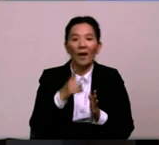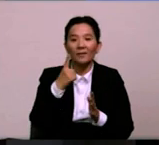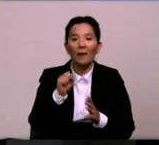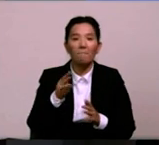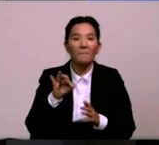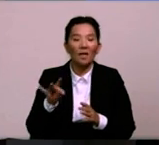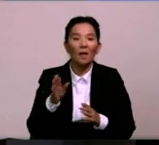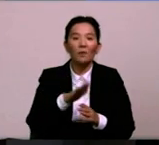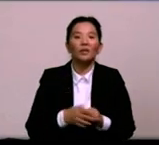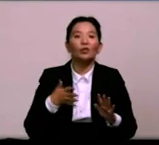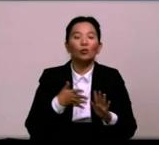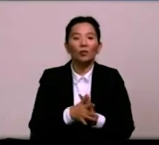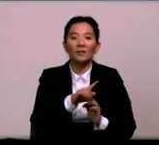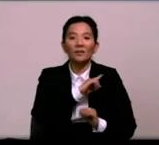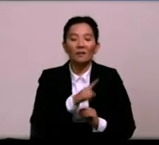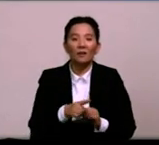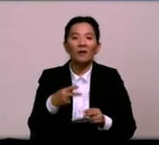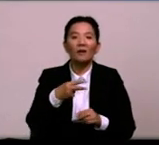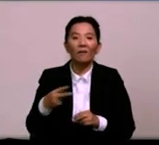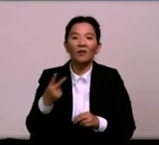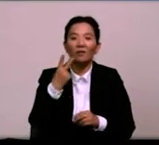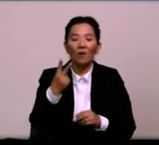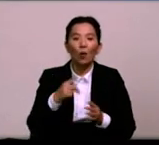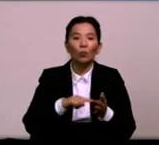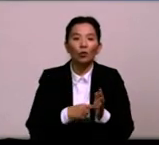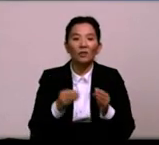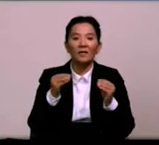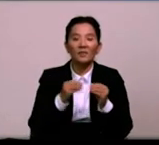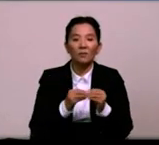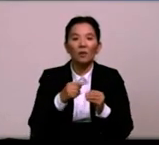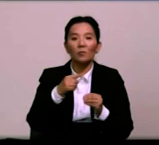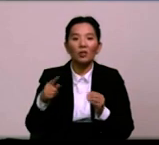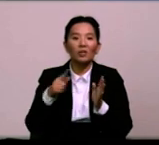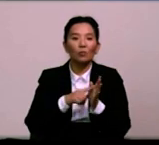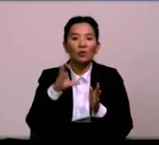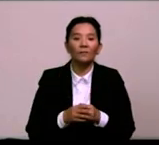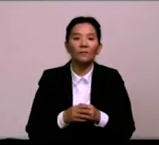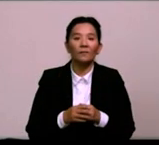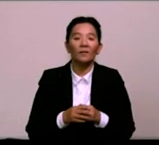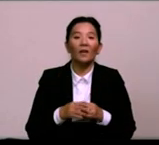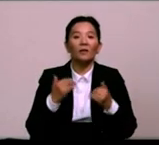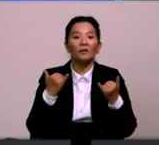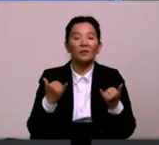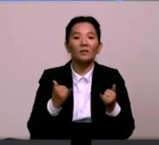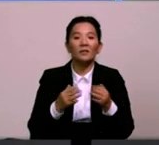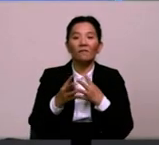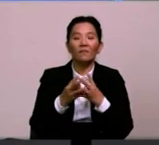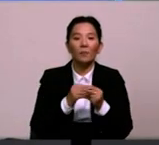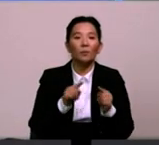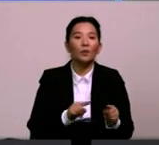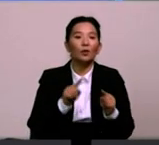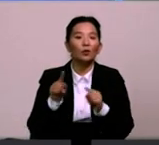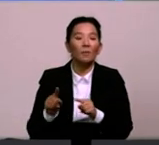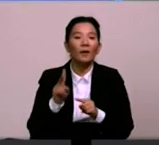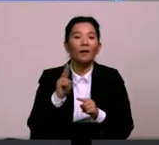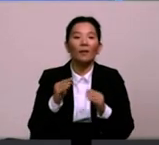между ними действует сила, равная 2 умножить на 10 минус 7 степени ньютона. Давайте теперь с вами перейдем к